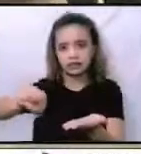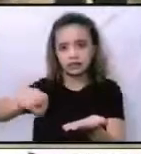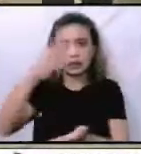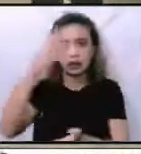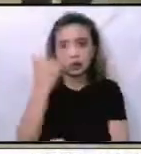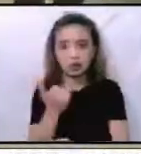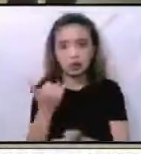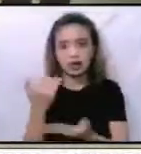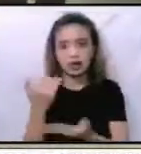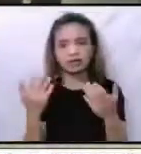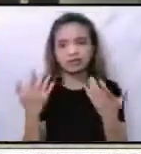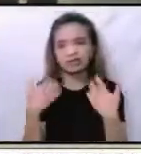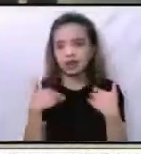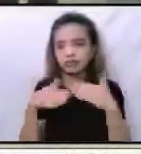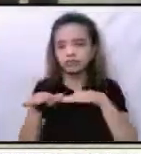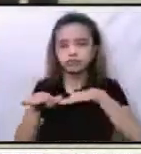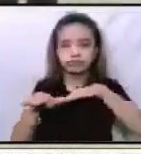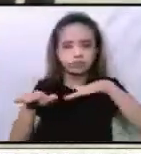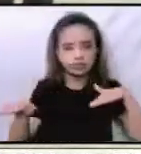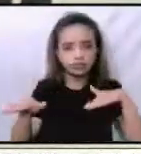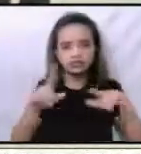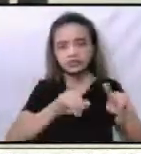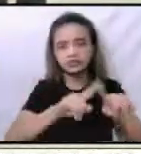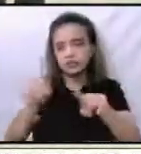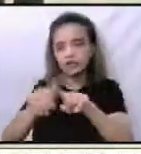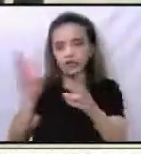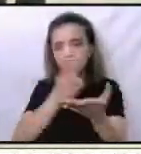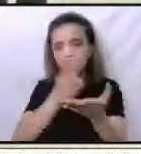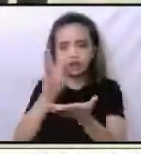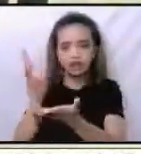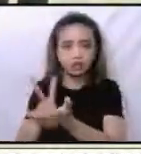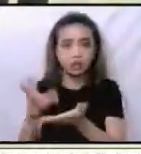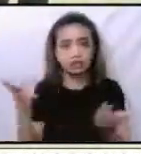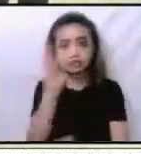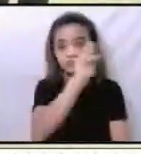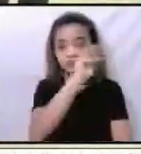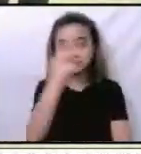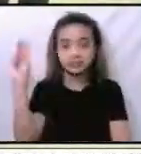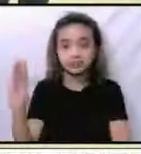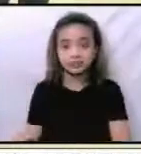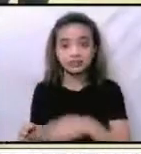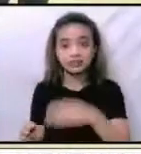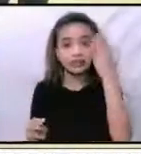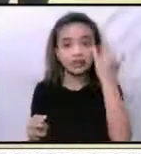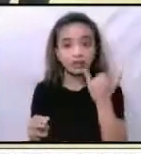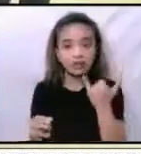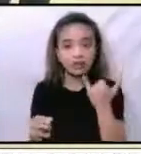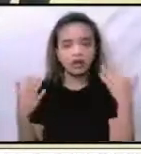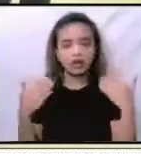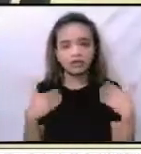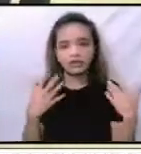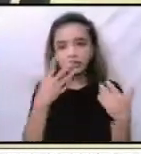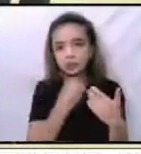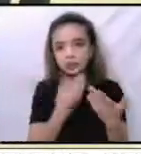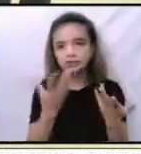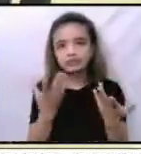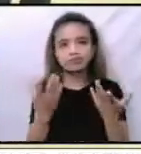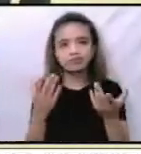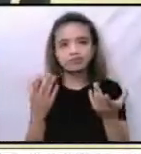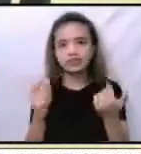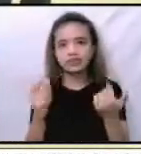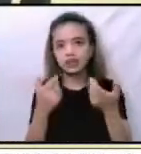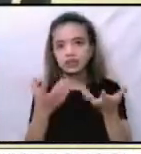trapiko sa mga iba't ibang areas dito, lalo na sa Metro Manila, dahil doon sa mga humahabol sa mga Christmas sales, lalo na doon sa